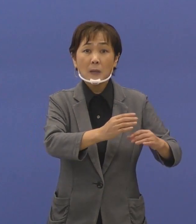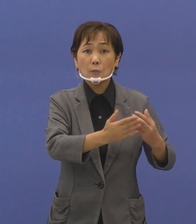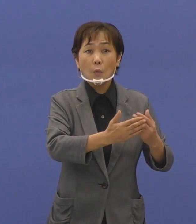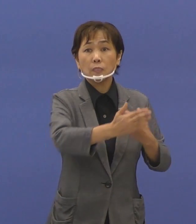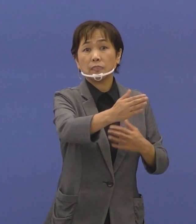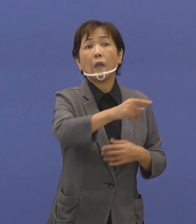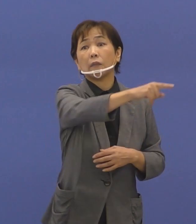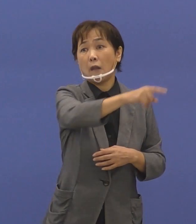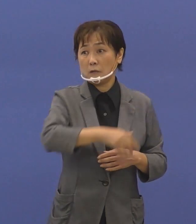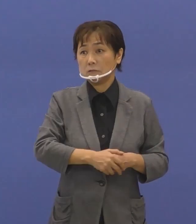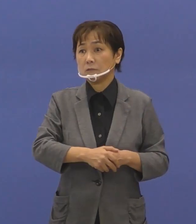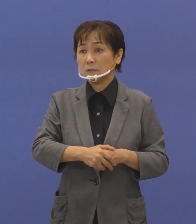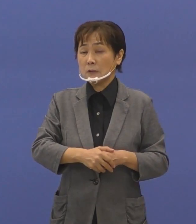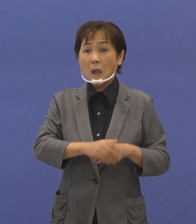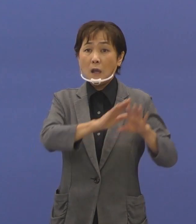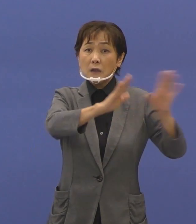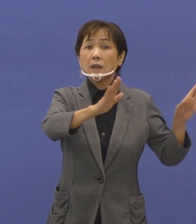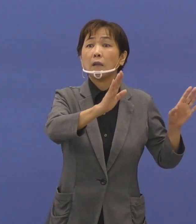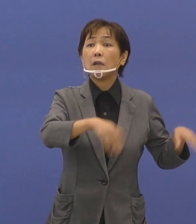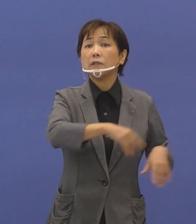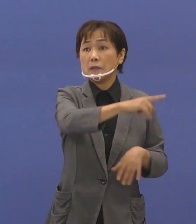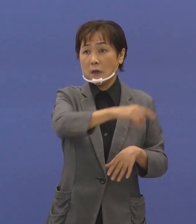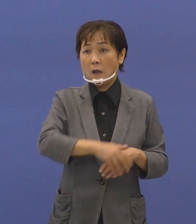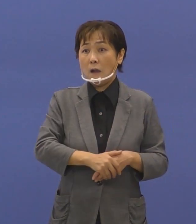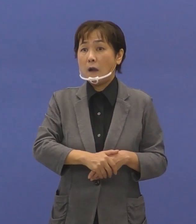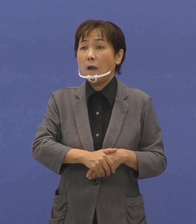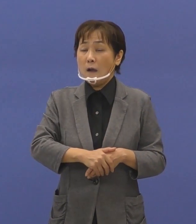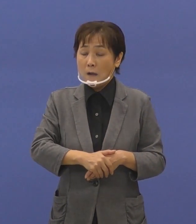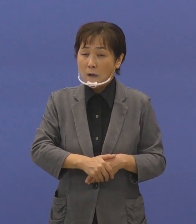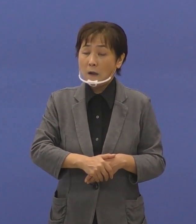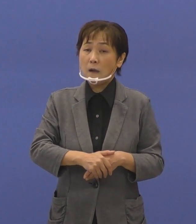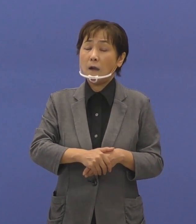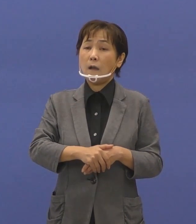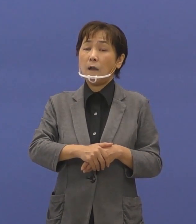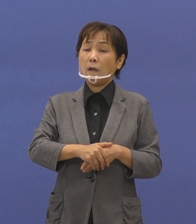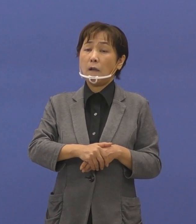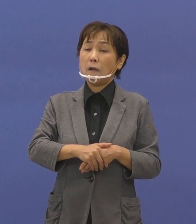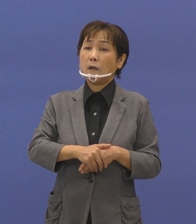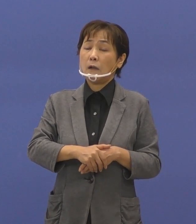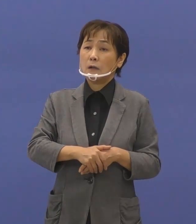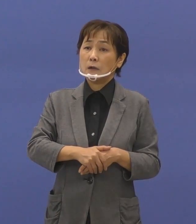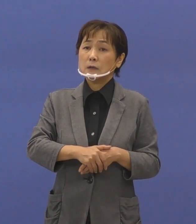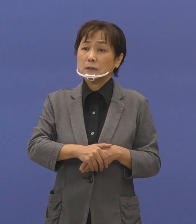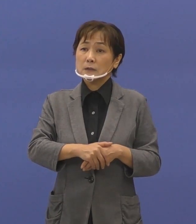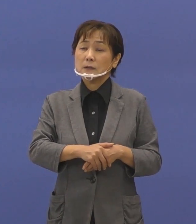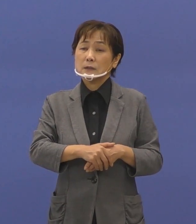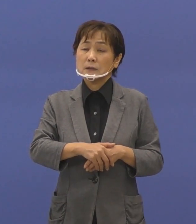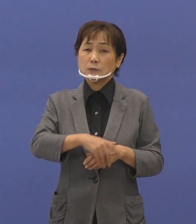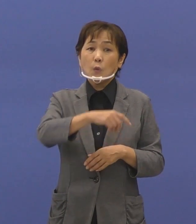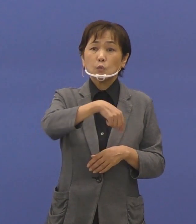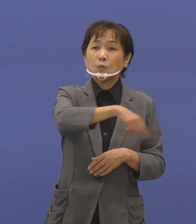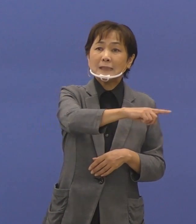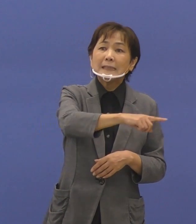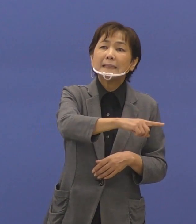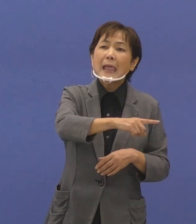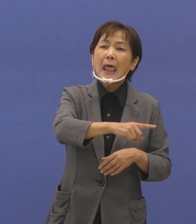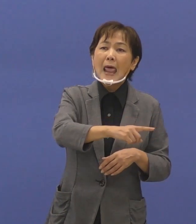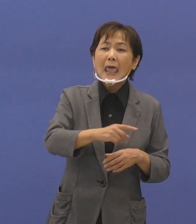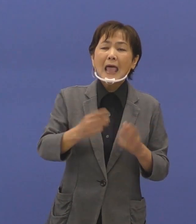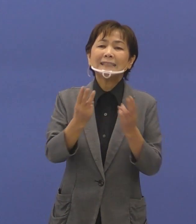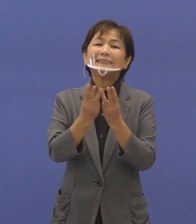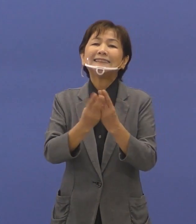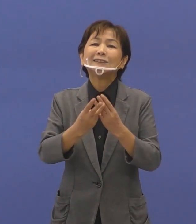た吹奏楽部だったということで、で2試合目の方のブラスバンドをよく聞いてい